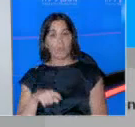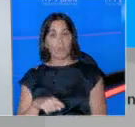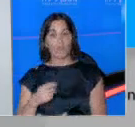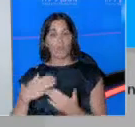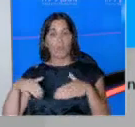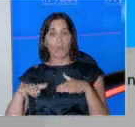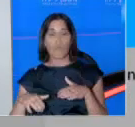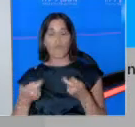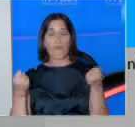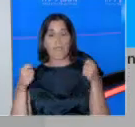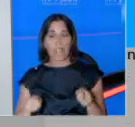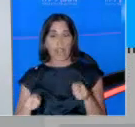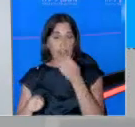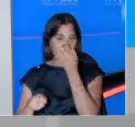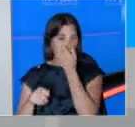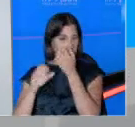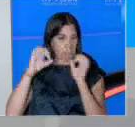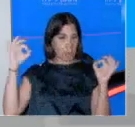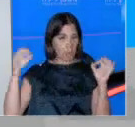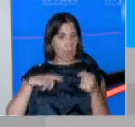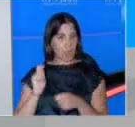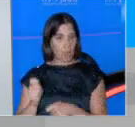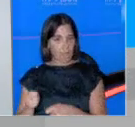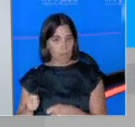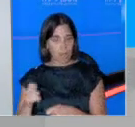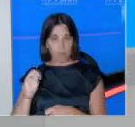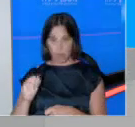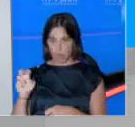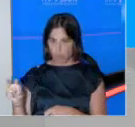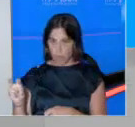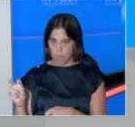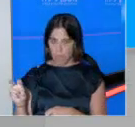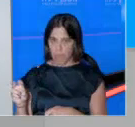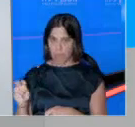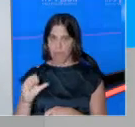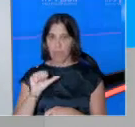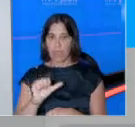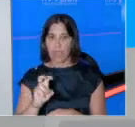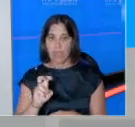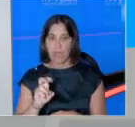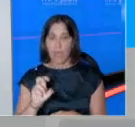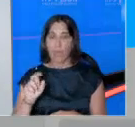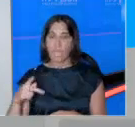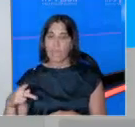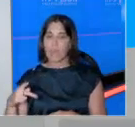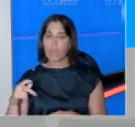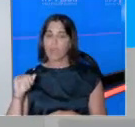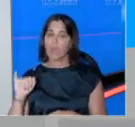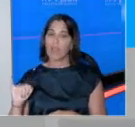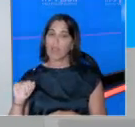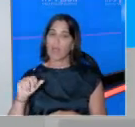המושב הנעילה, מושב נעילה מיוחד עם חברי הכנסת מנסור עבאס, איסאווי פריג', עאידה תומא